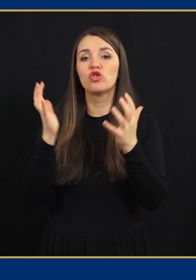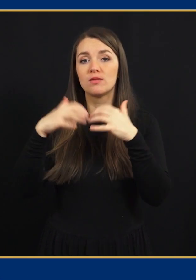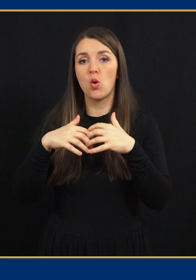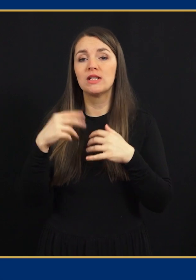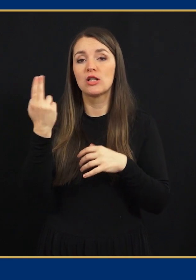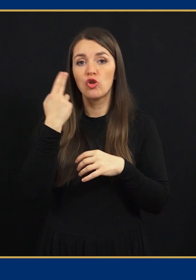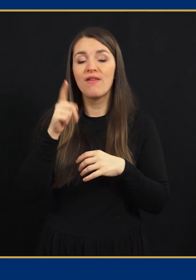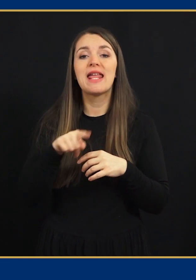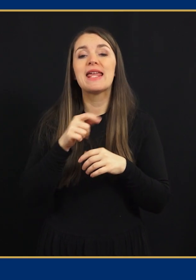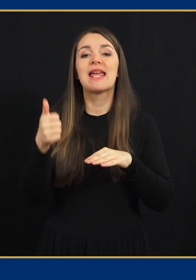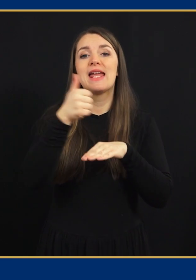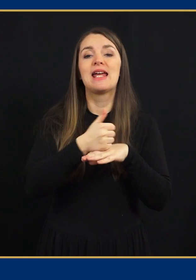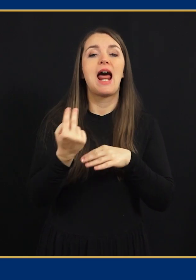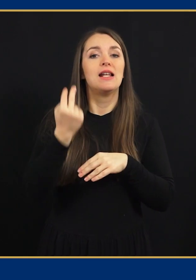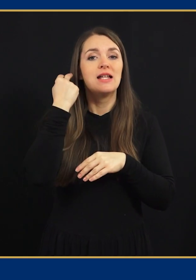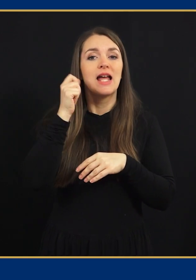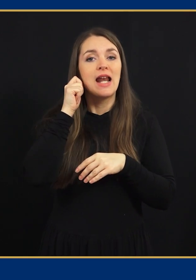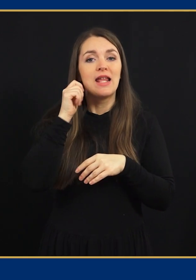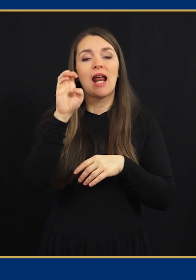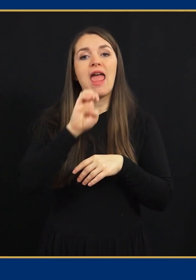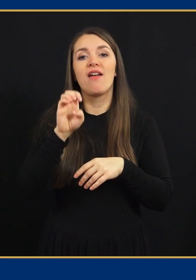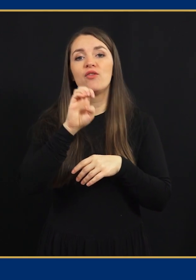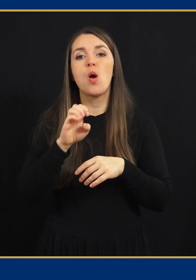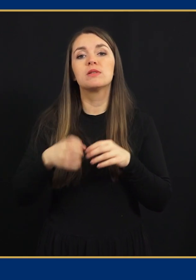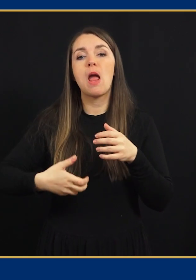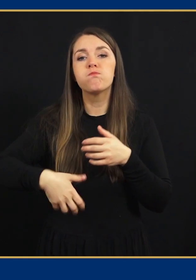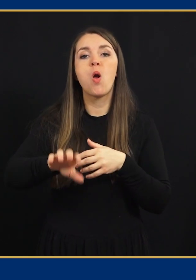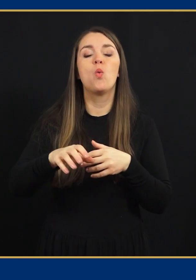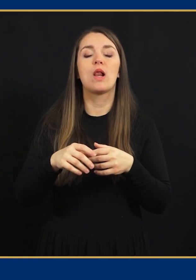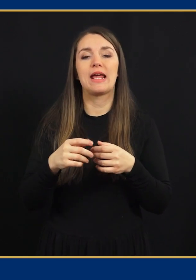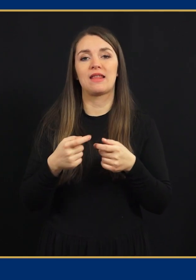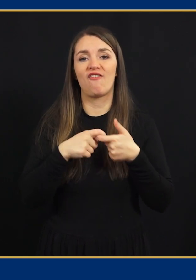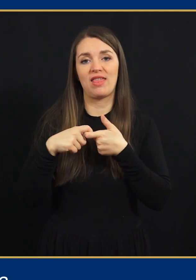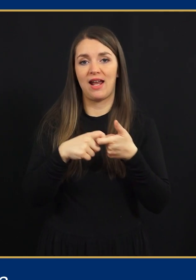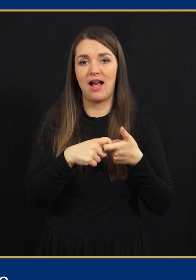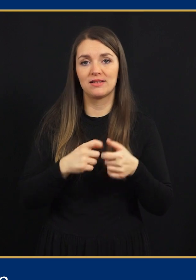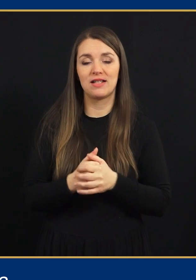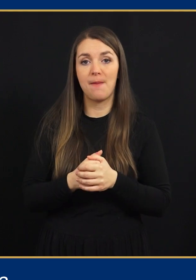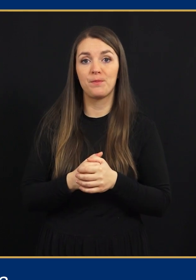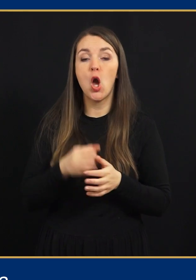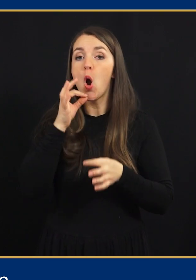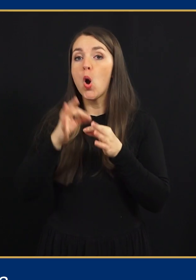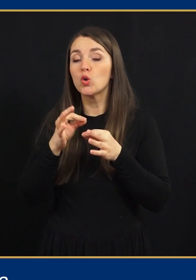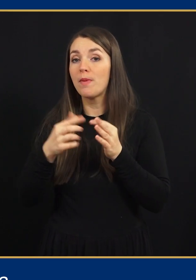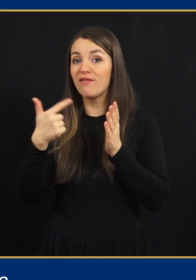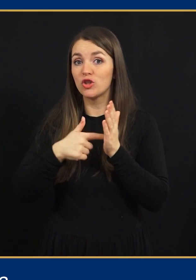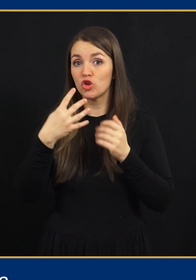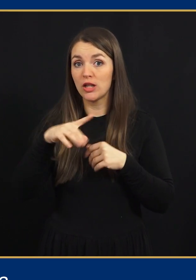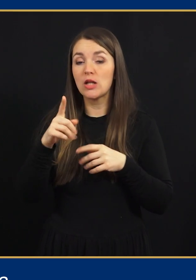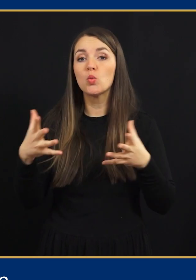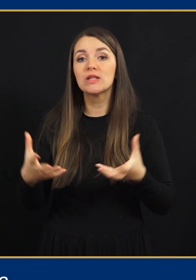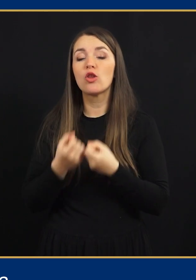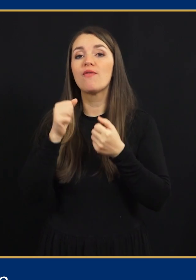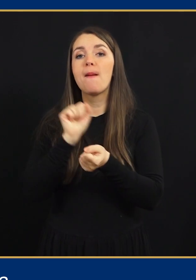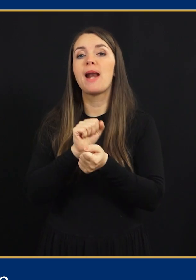zbornice Slovenije in generalna sekretarka Evropske bowling federacije. Oktobra 2014 je